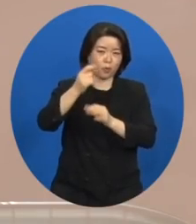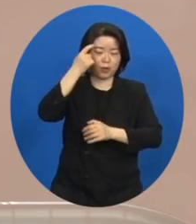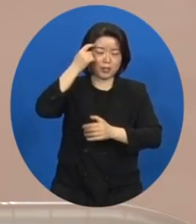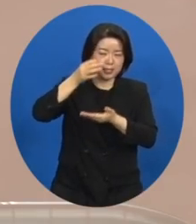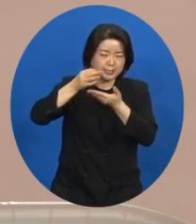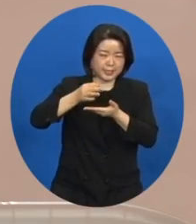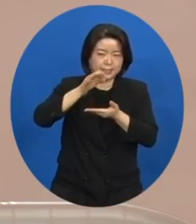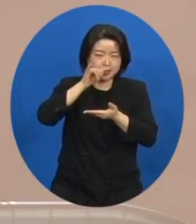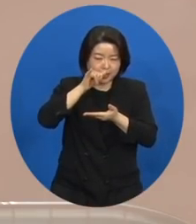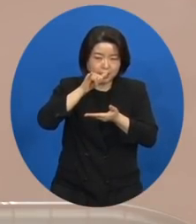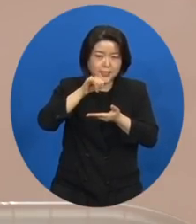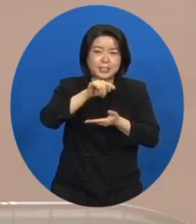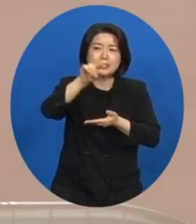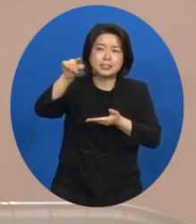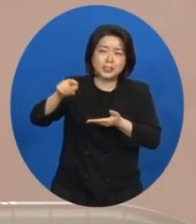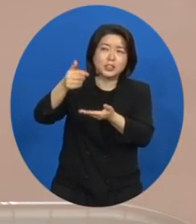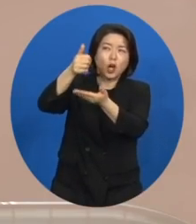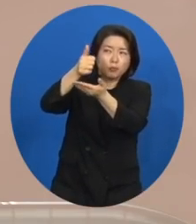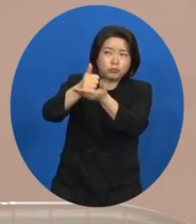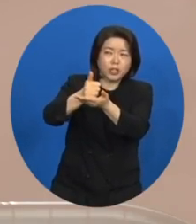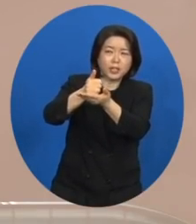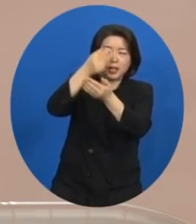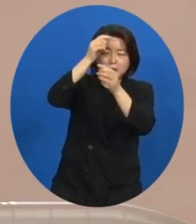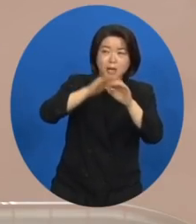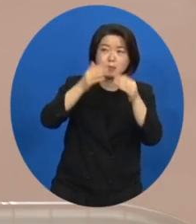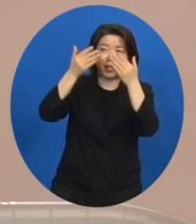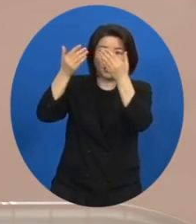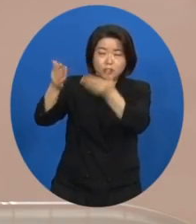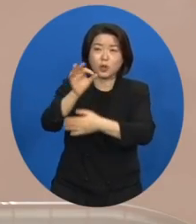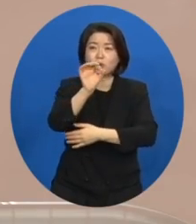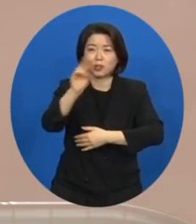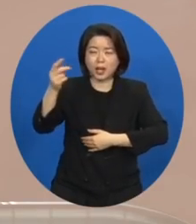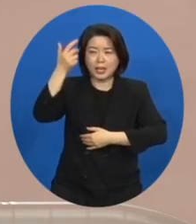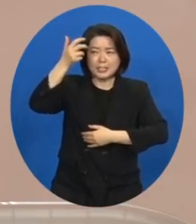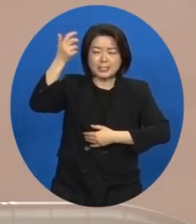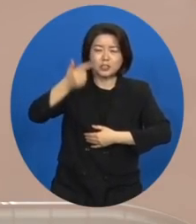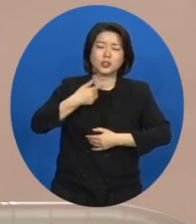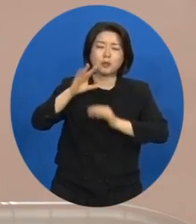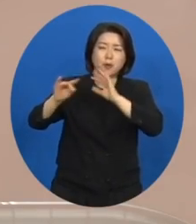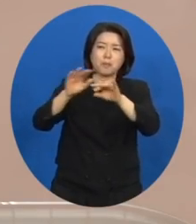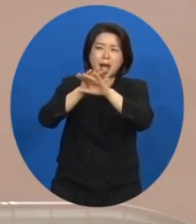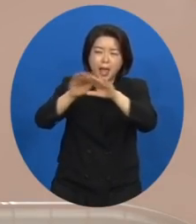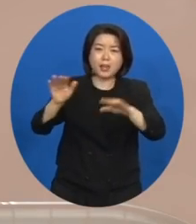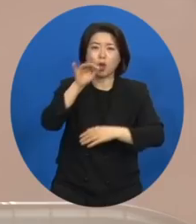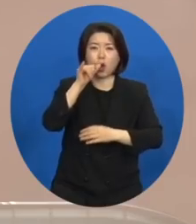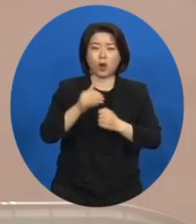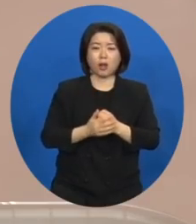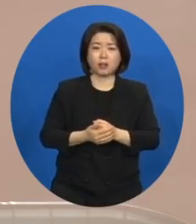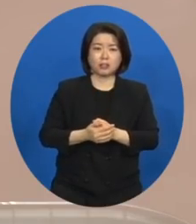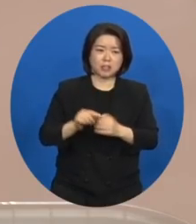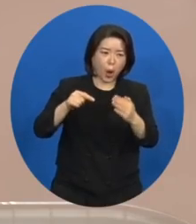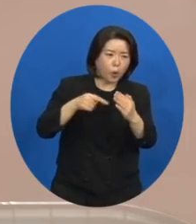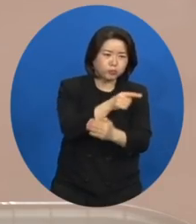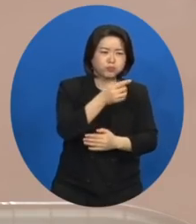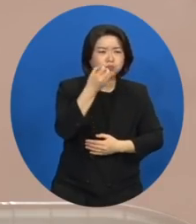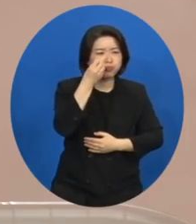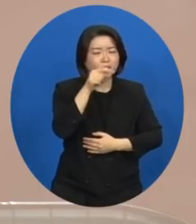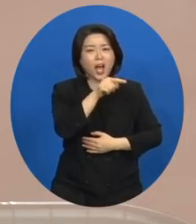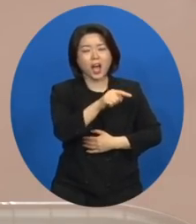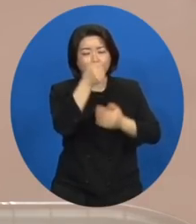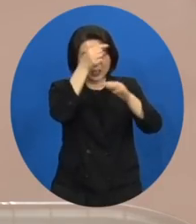해야만 그 목마름에 해결이 되는데 엉뚱한 것을 예배 하니까 게 소비 갈증이 해소가 안되는